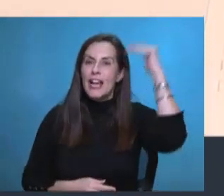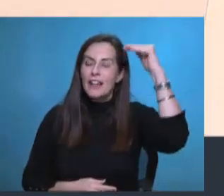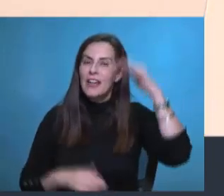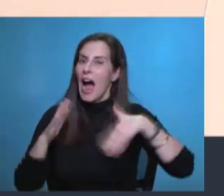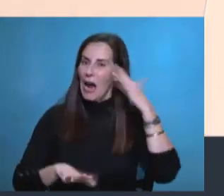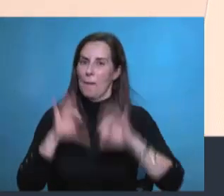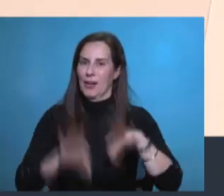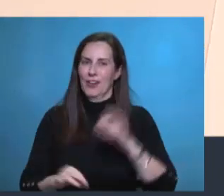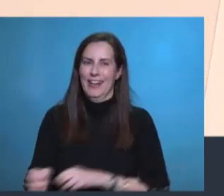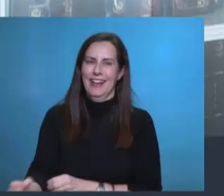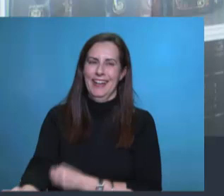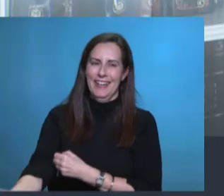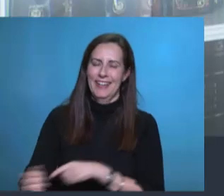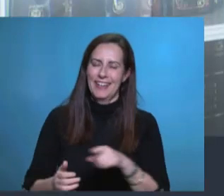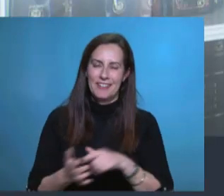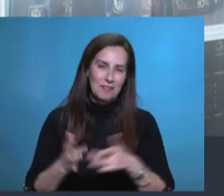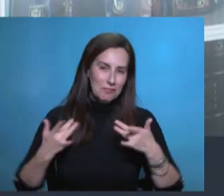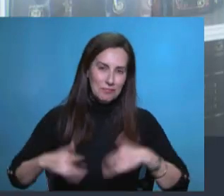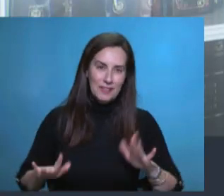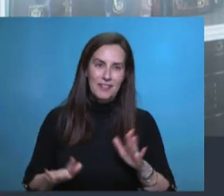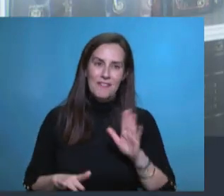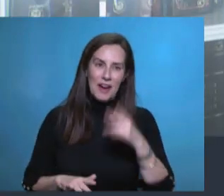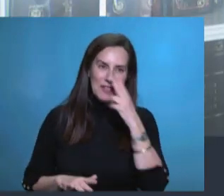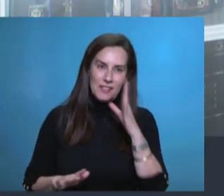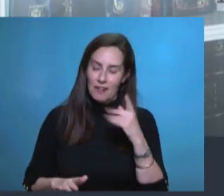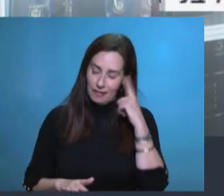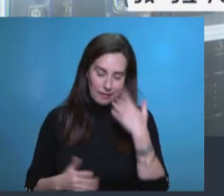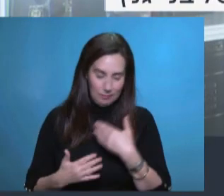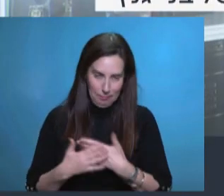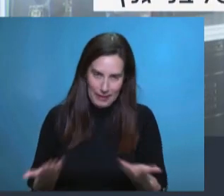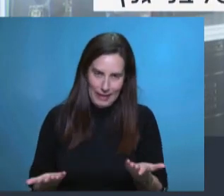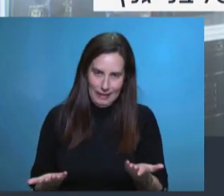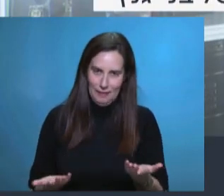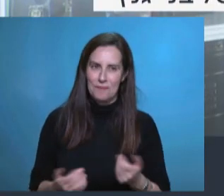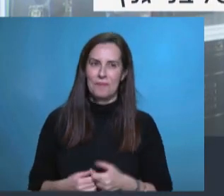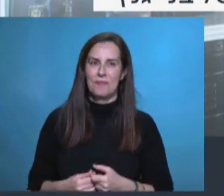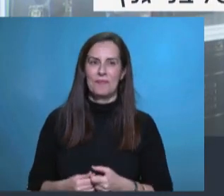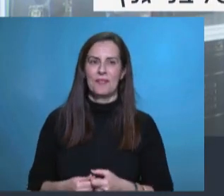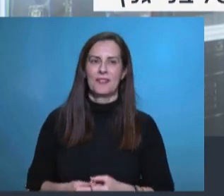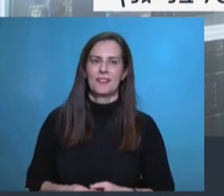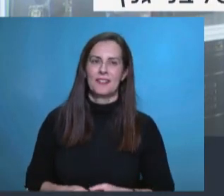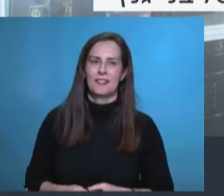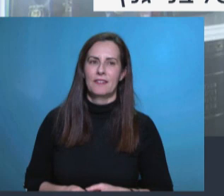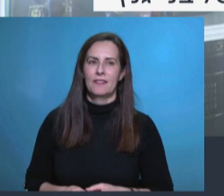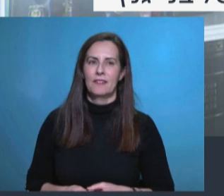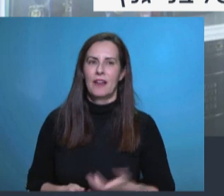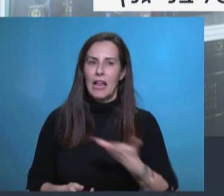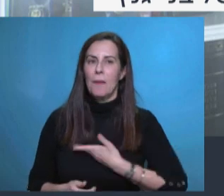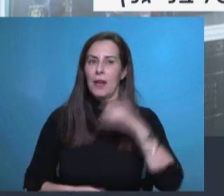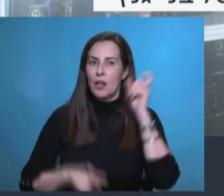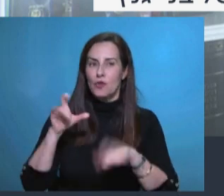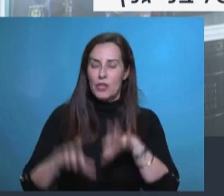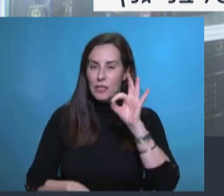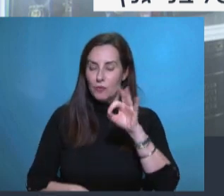זה גם התחמקות מאחריות וגם ניסיון לדעתי פתטי לגרוף אנשים שיצביעו